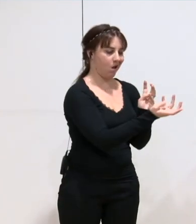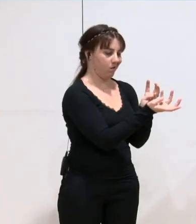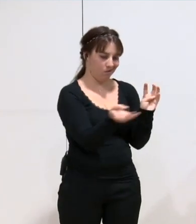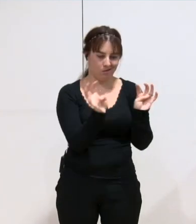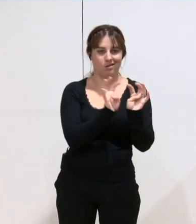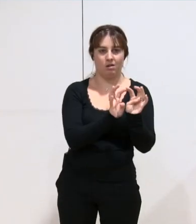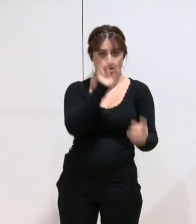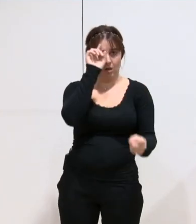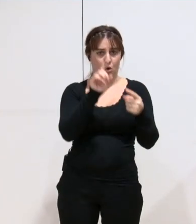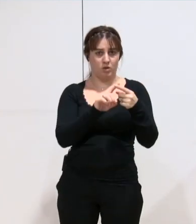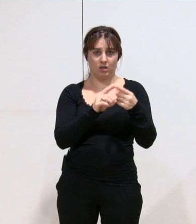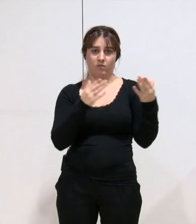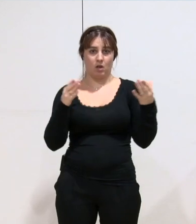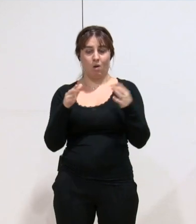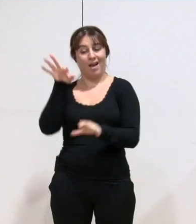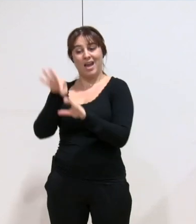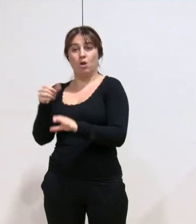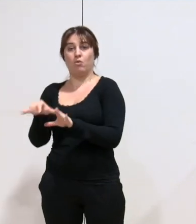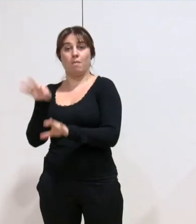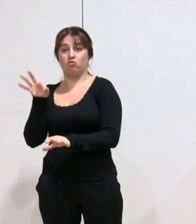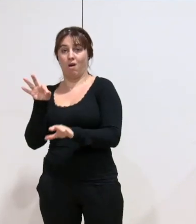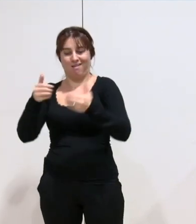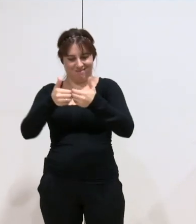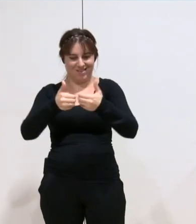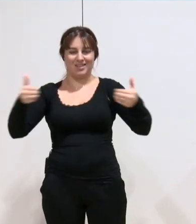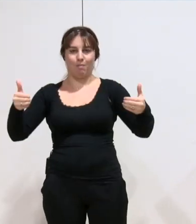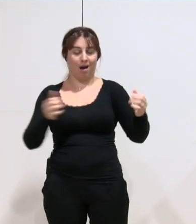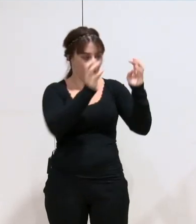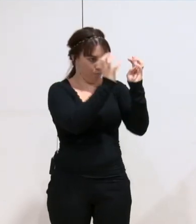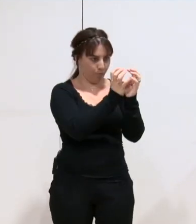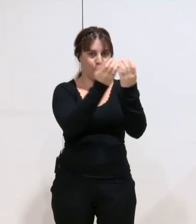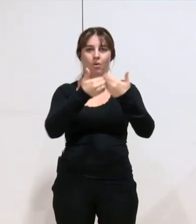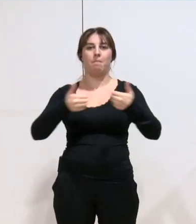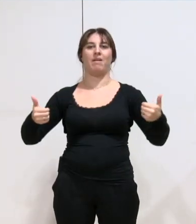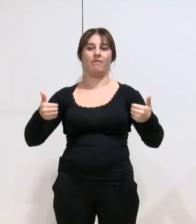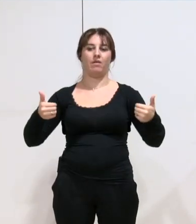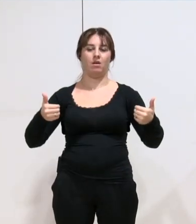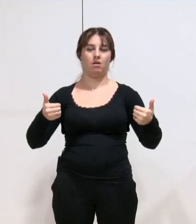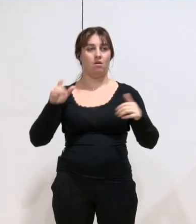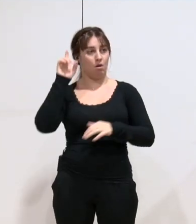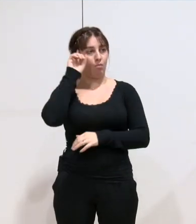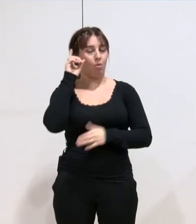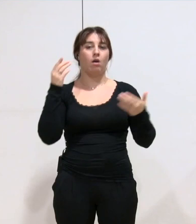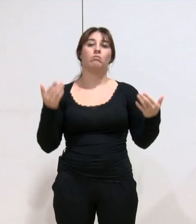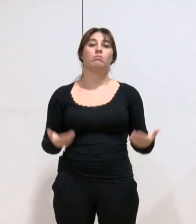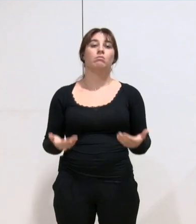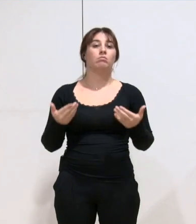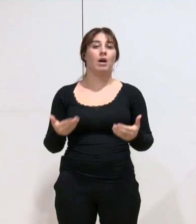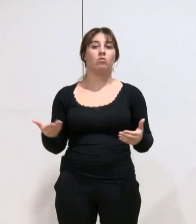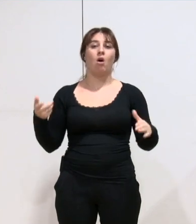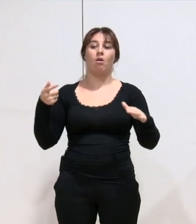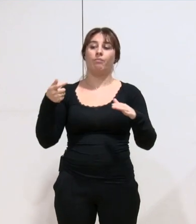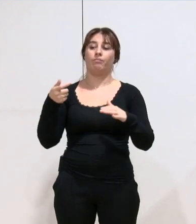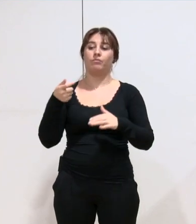détacher cela du choix de l'élu, puisque aujourd'hui les financements tirés par